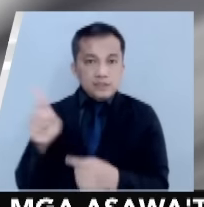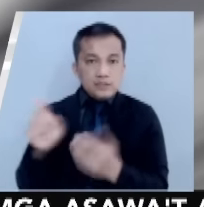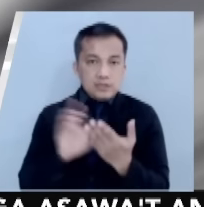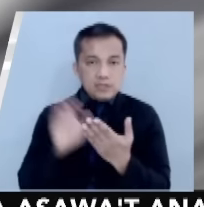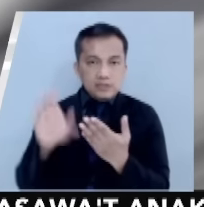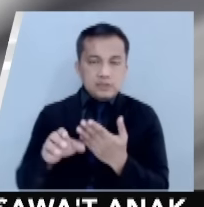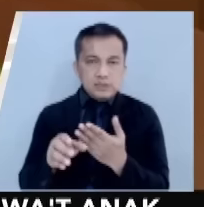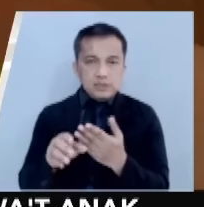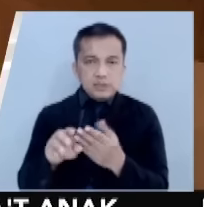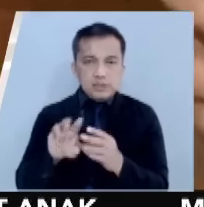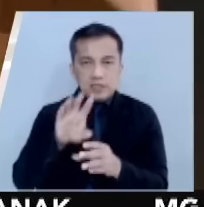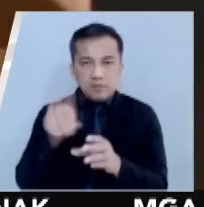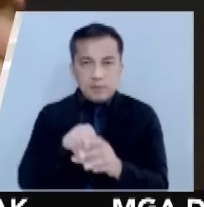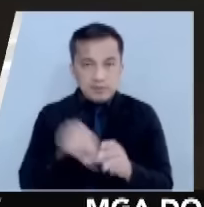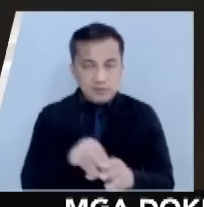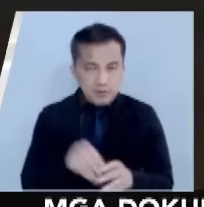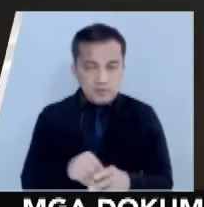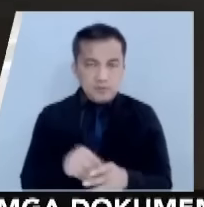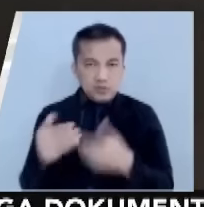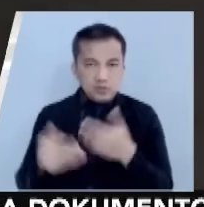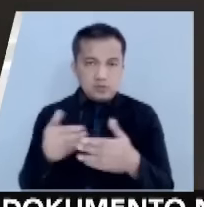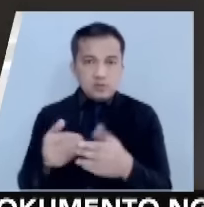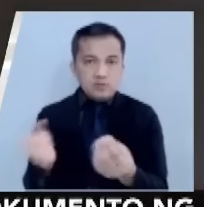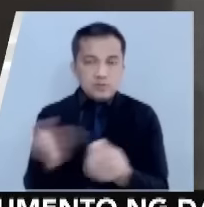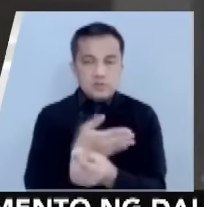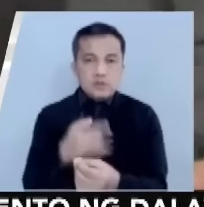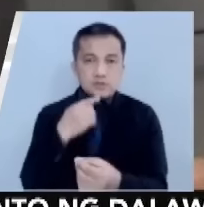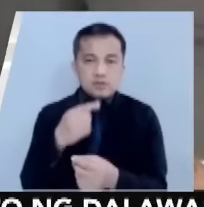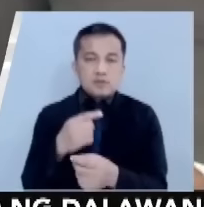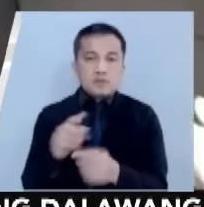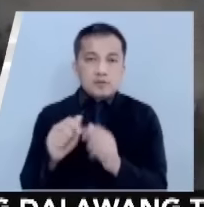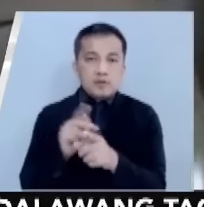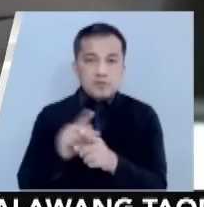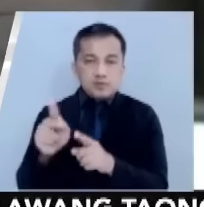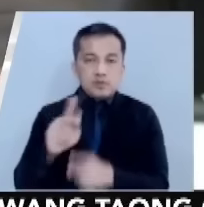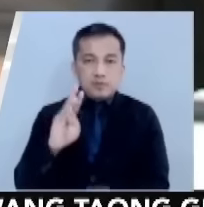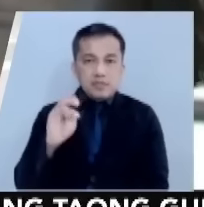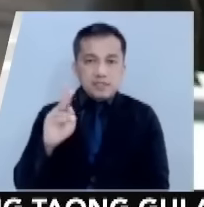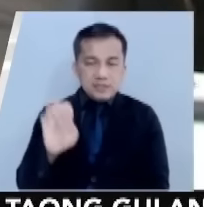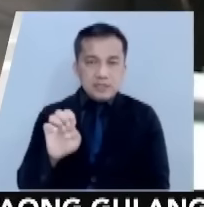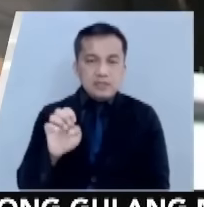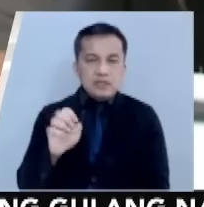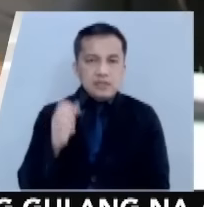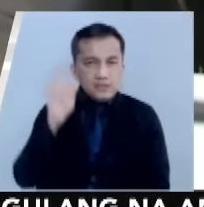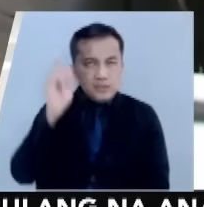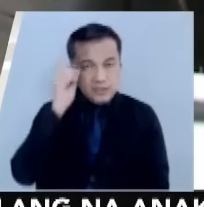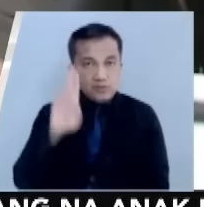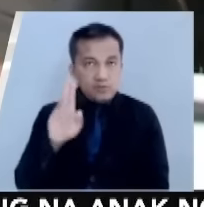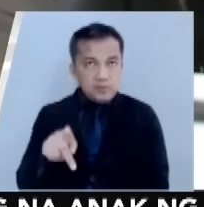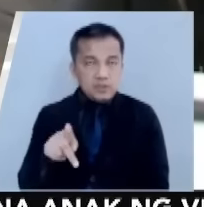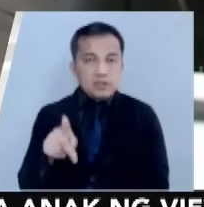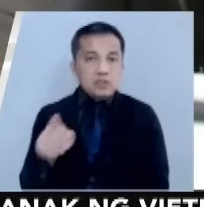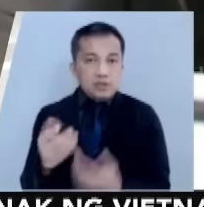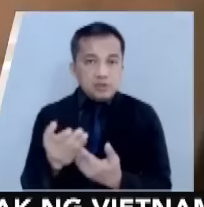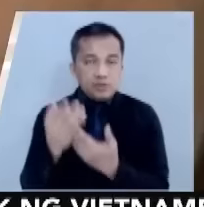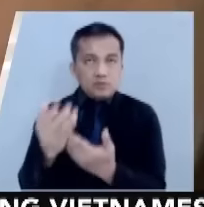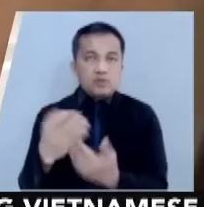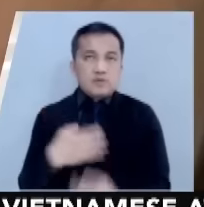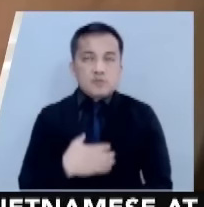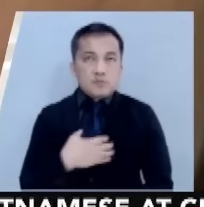proseso ng impeachment. Paliwanag ni Associate Professor Christopher Berce, Dean ng UPNCPAG, ang mga inihain kasing reklamo sa